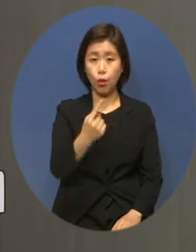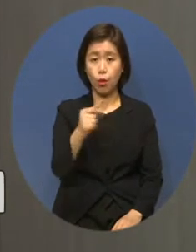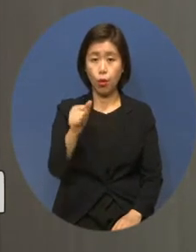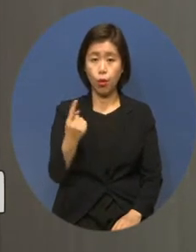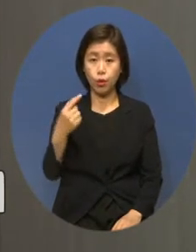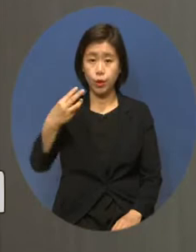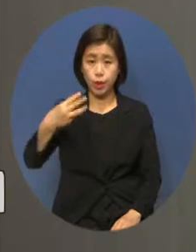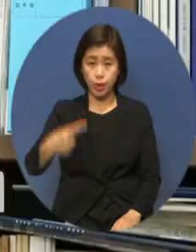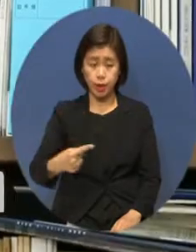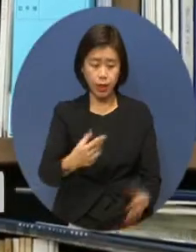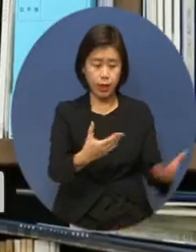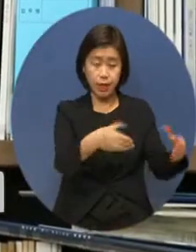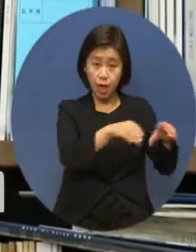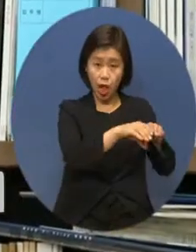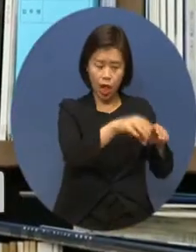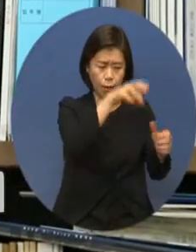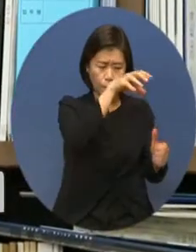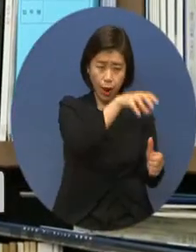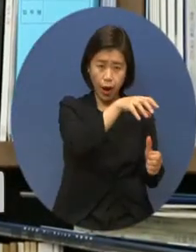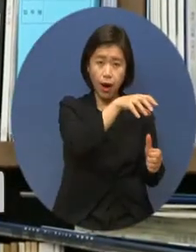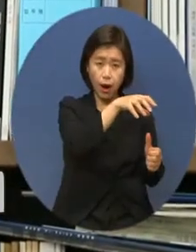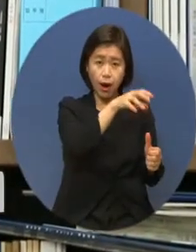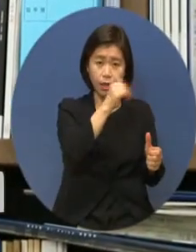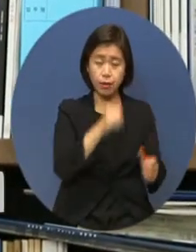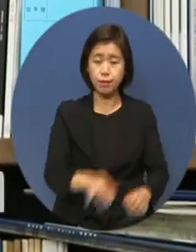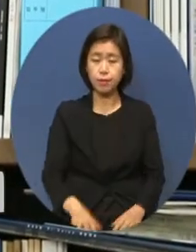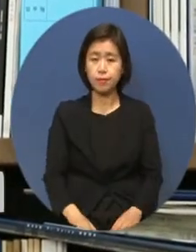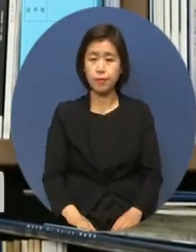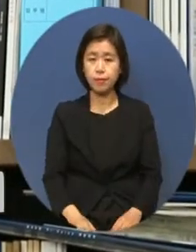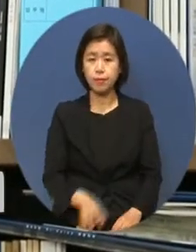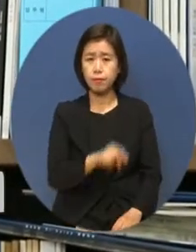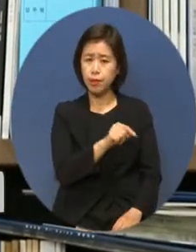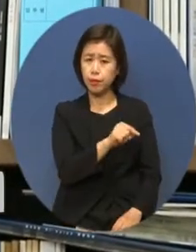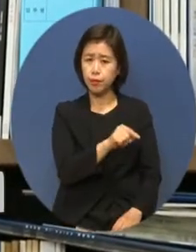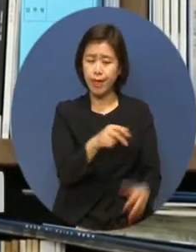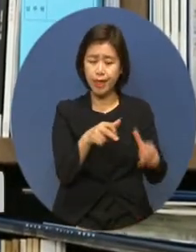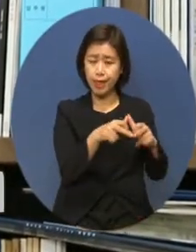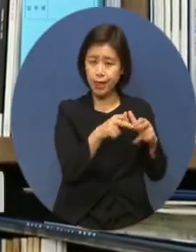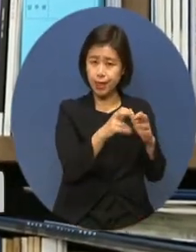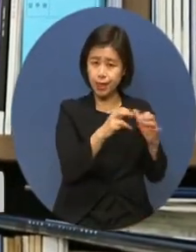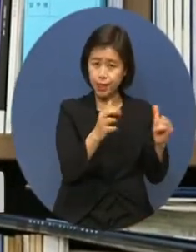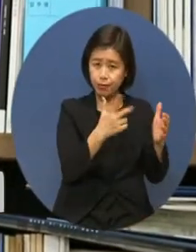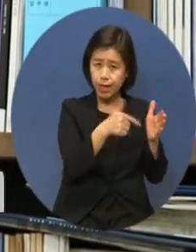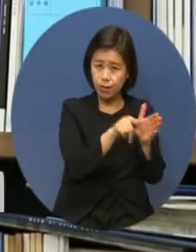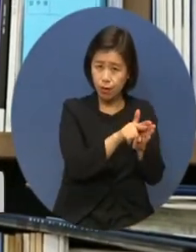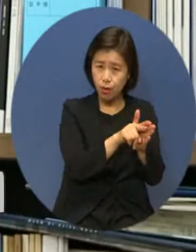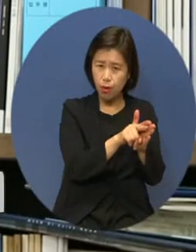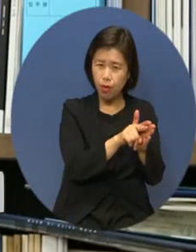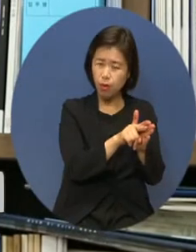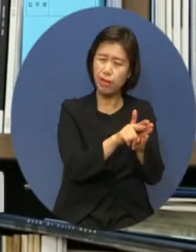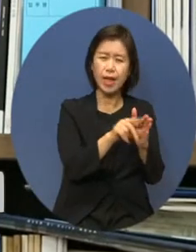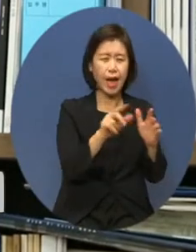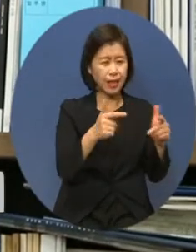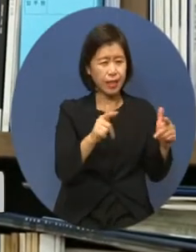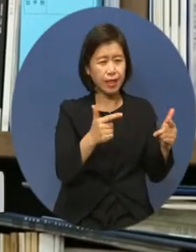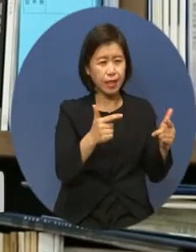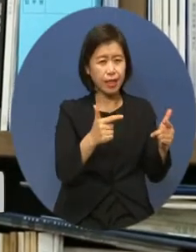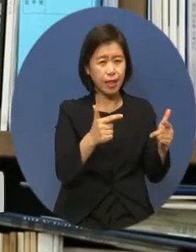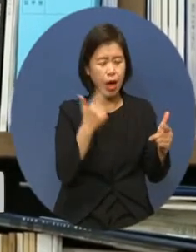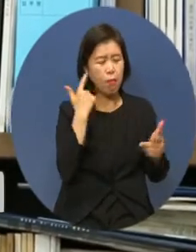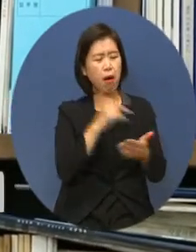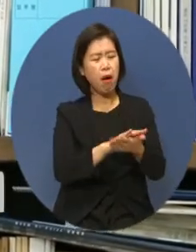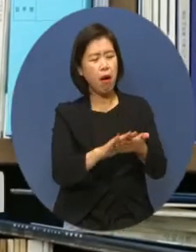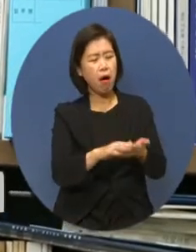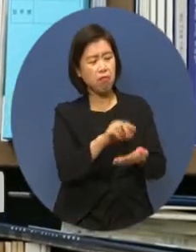조치들도 그 장애인 당사자분들을 위한 조치라기보다는 좀 관리를 하기 편한 네,